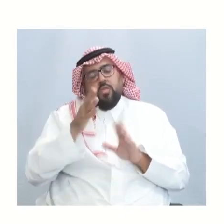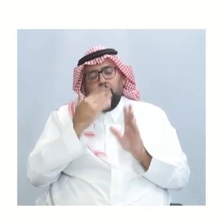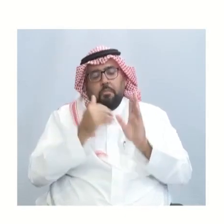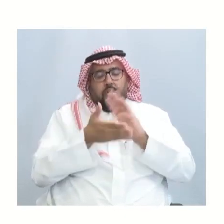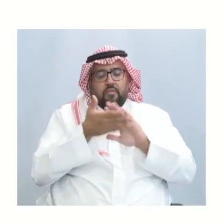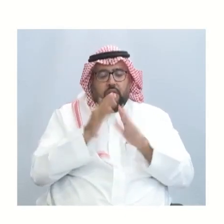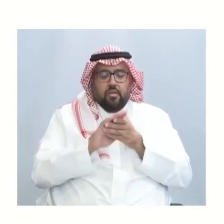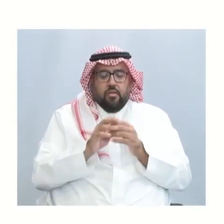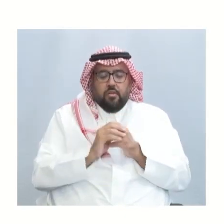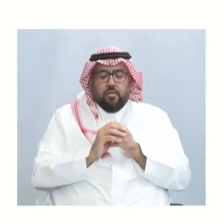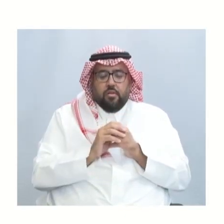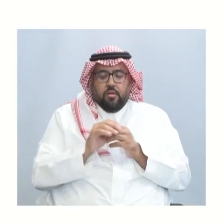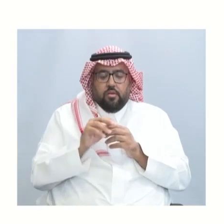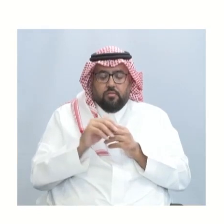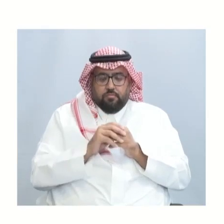حيوانات